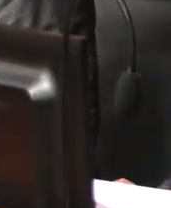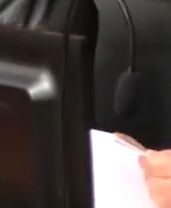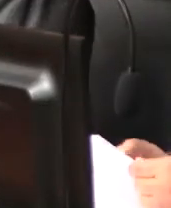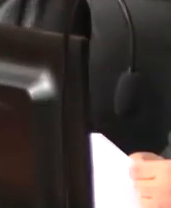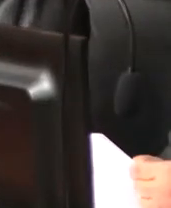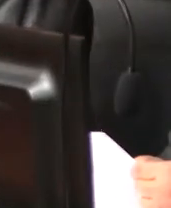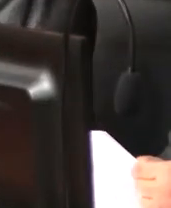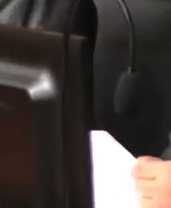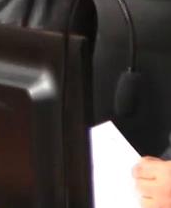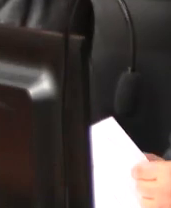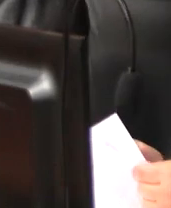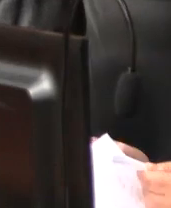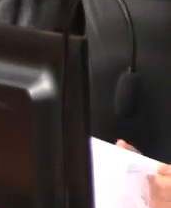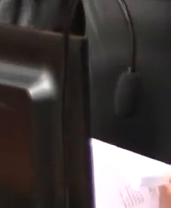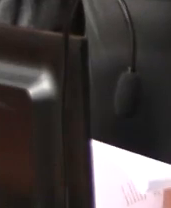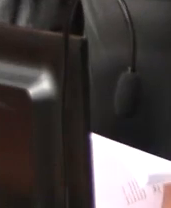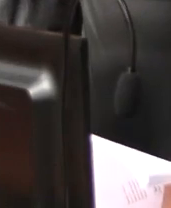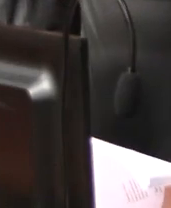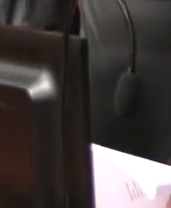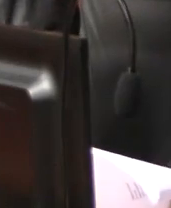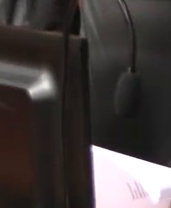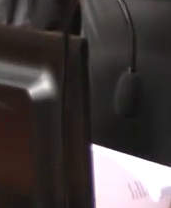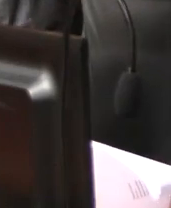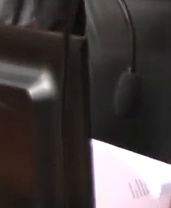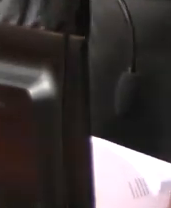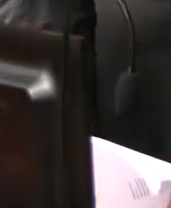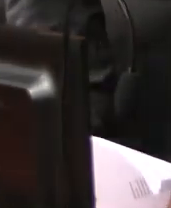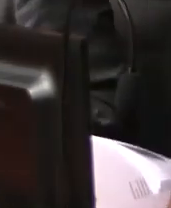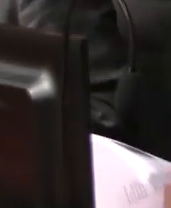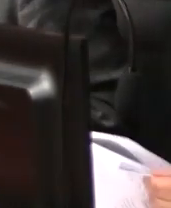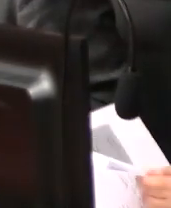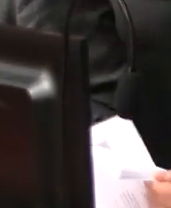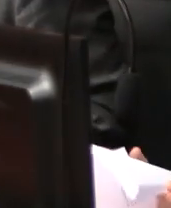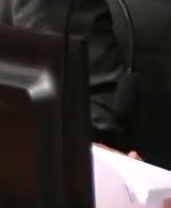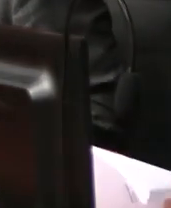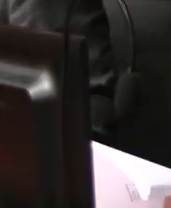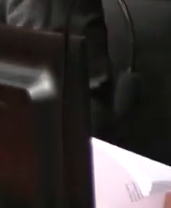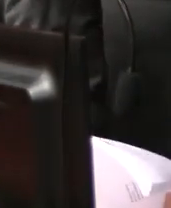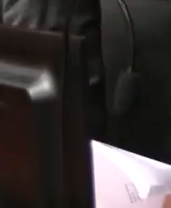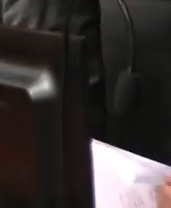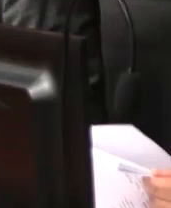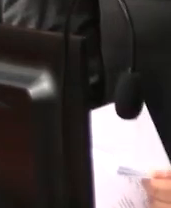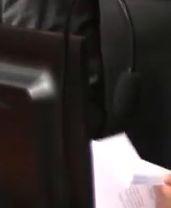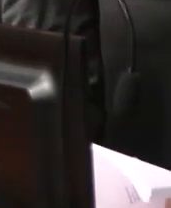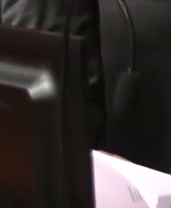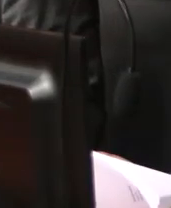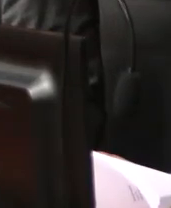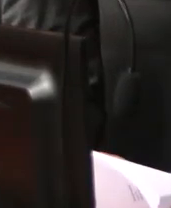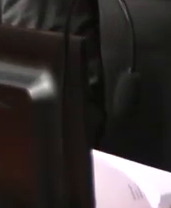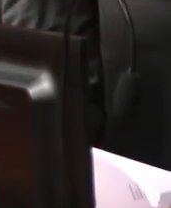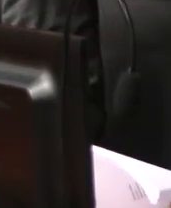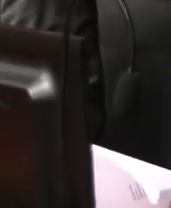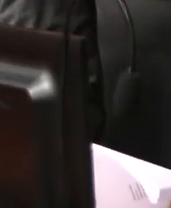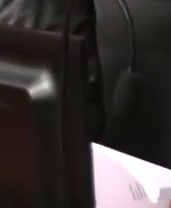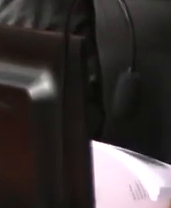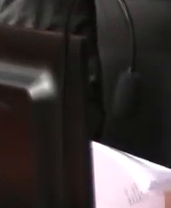pánov poslancov. Keďže som uviedol ako spoločnú správu pre obe výzvy, skonštatujem iba, že všetky